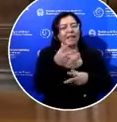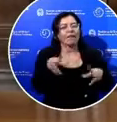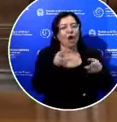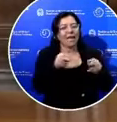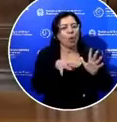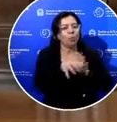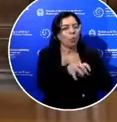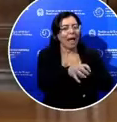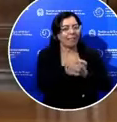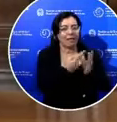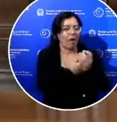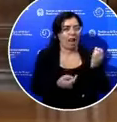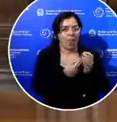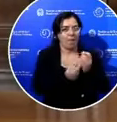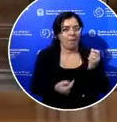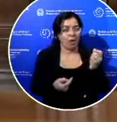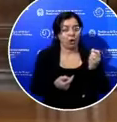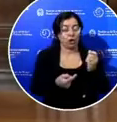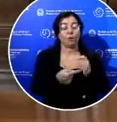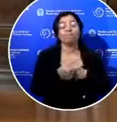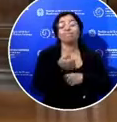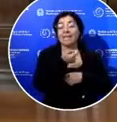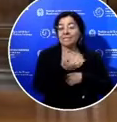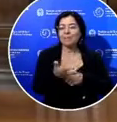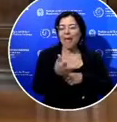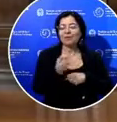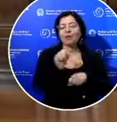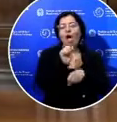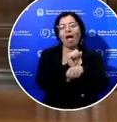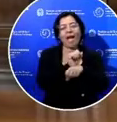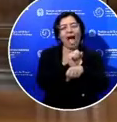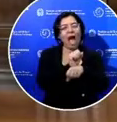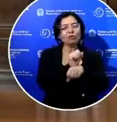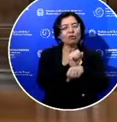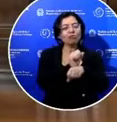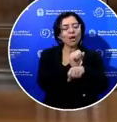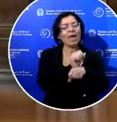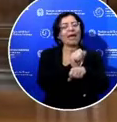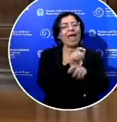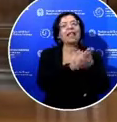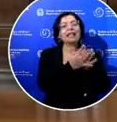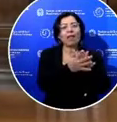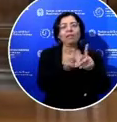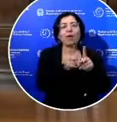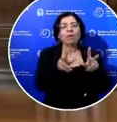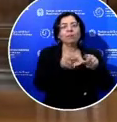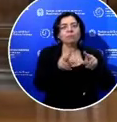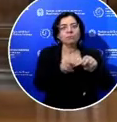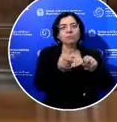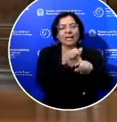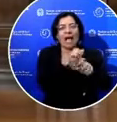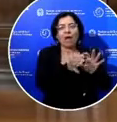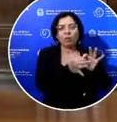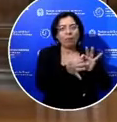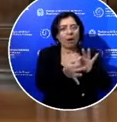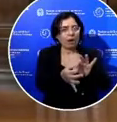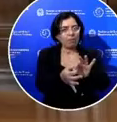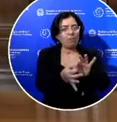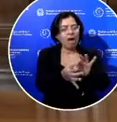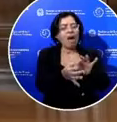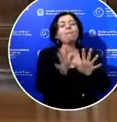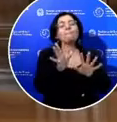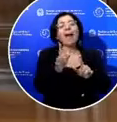pena. Se troppo spesso il carcere finisce solo per generare altro carcere, le misure alternative